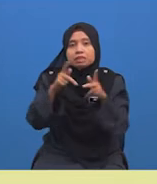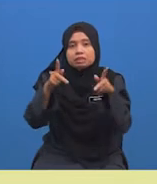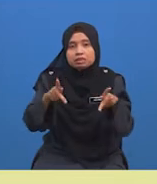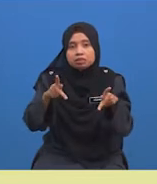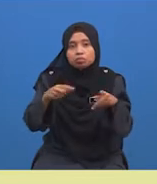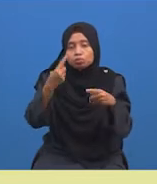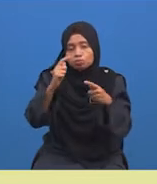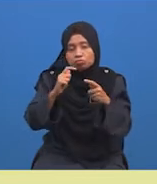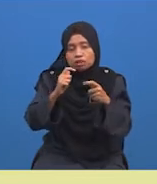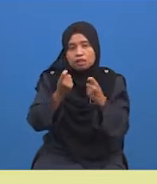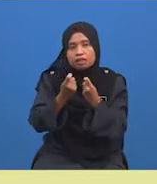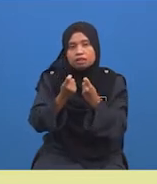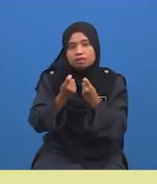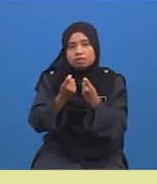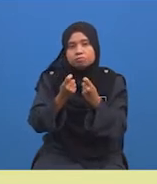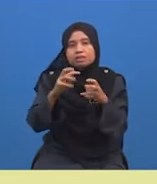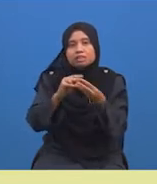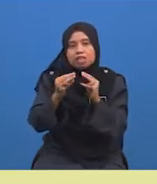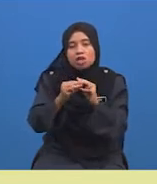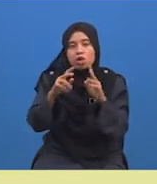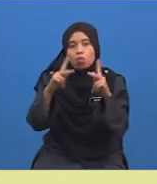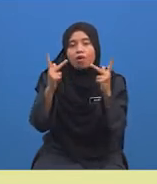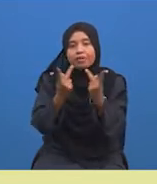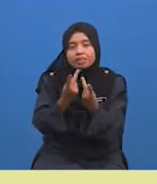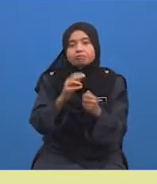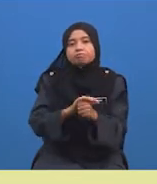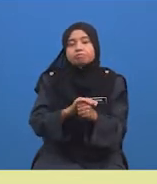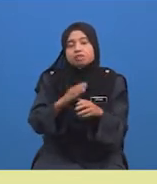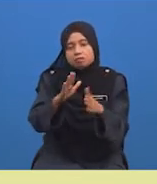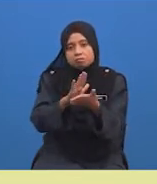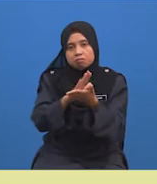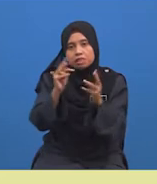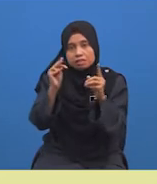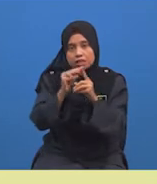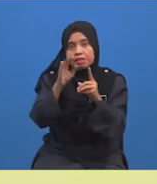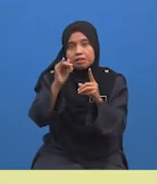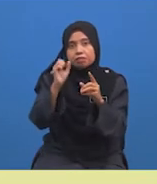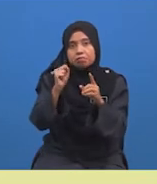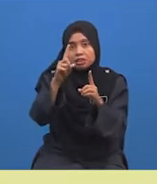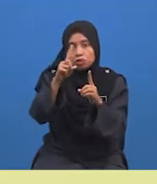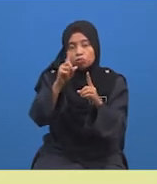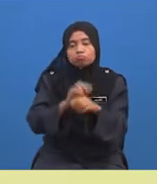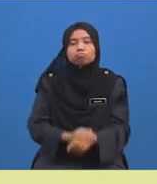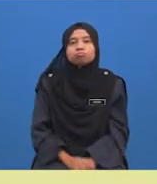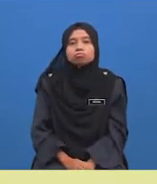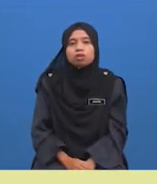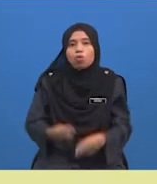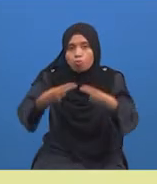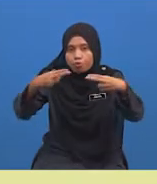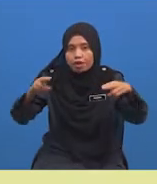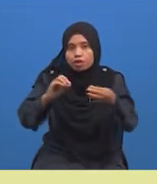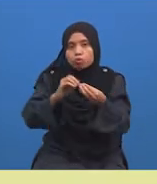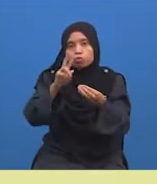masalah keluarga mereka. Pelajar mendapat markah untuk huraian 1 markah.